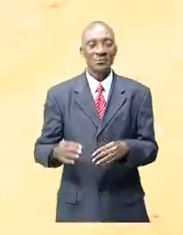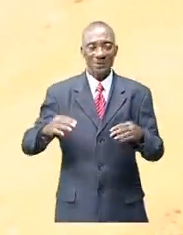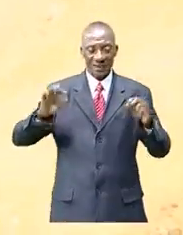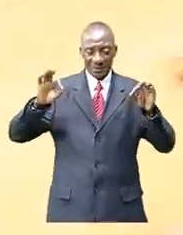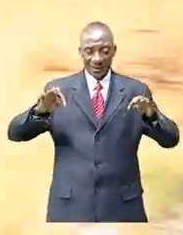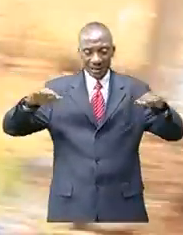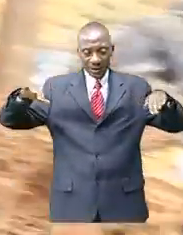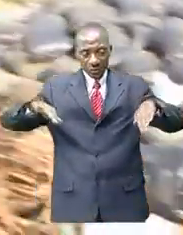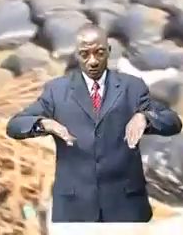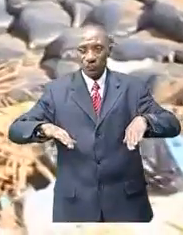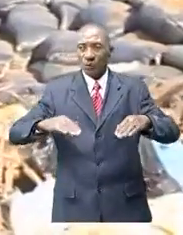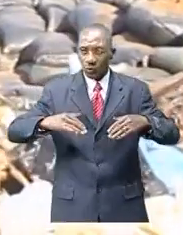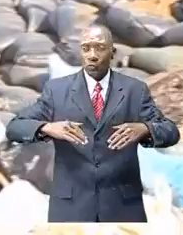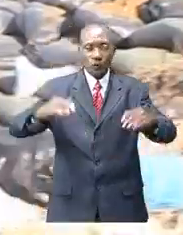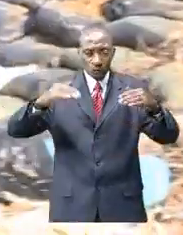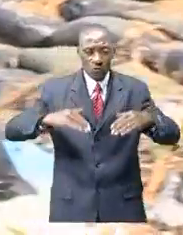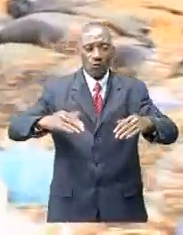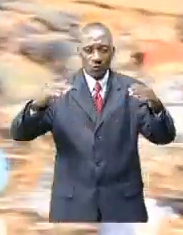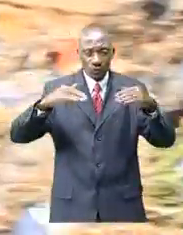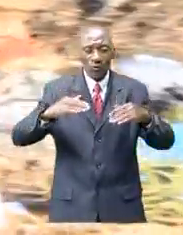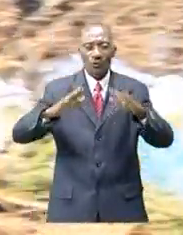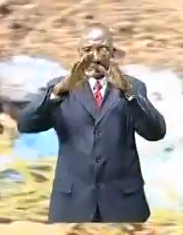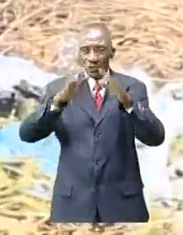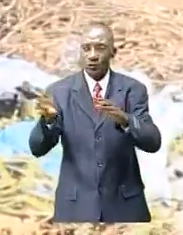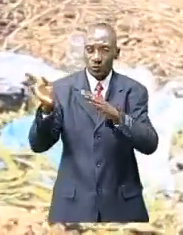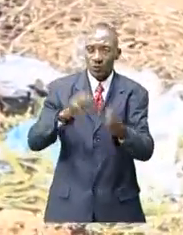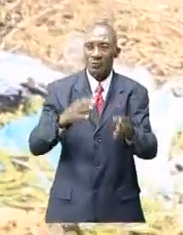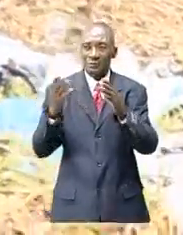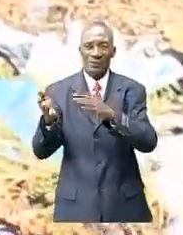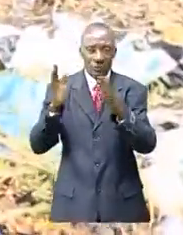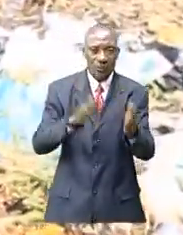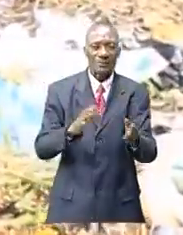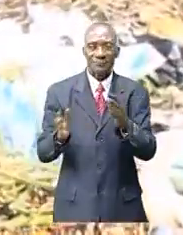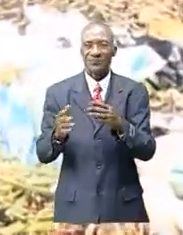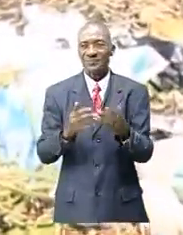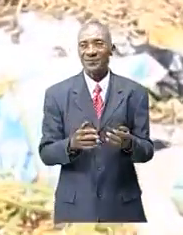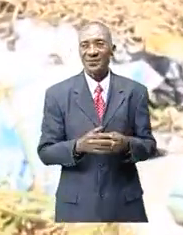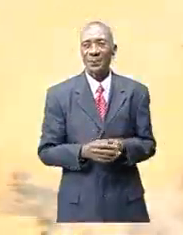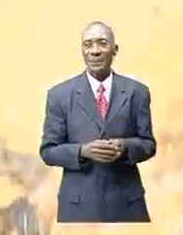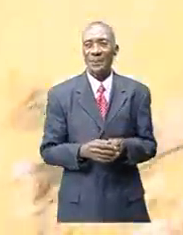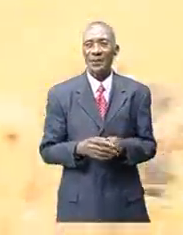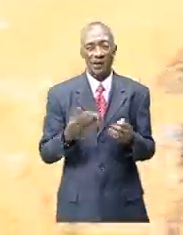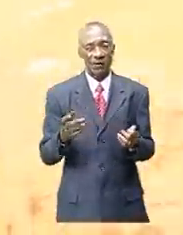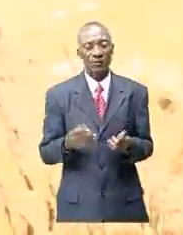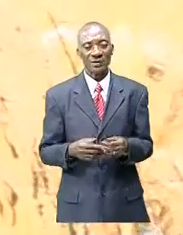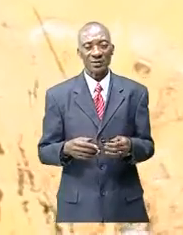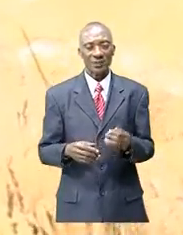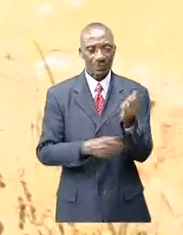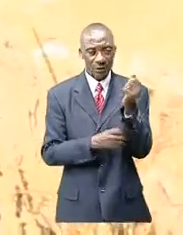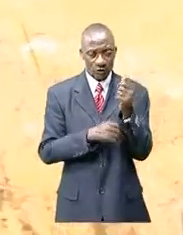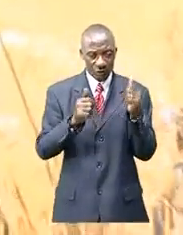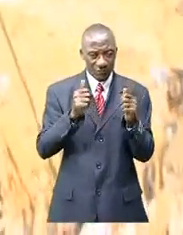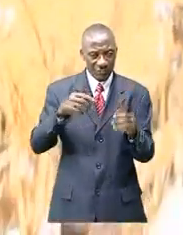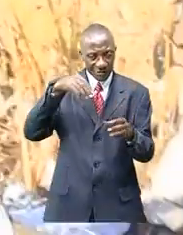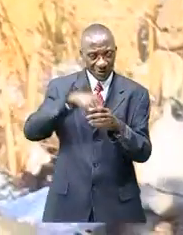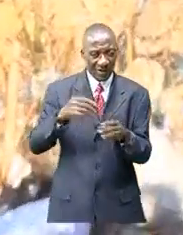certain temps, continue à gagner les terrains. Les habitants de ces quartiers se sont constitués en collectif pour faire face à ces drames. Très